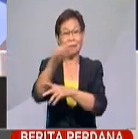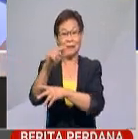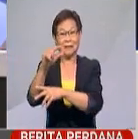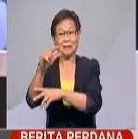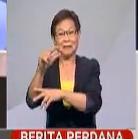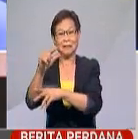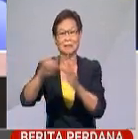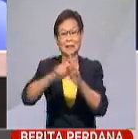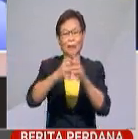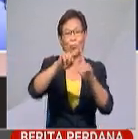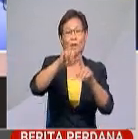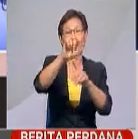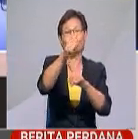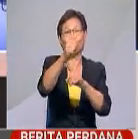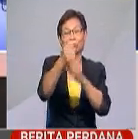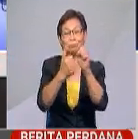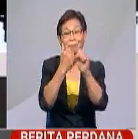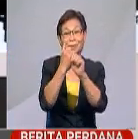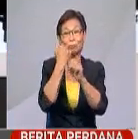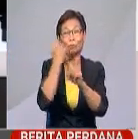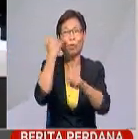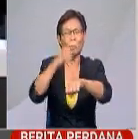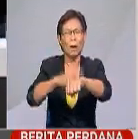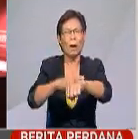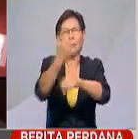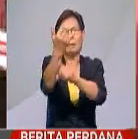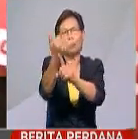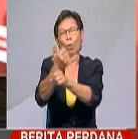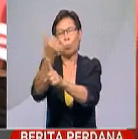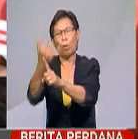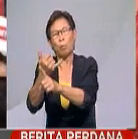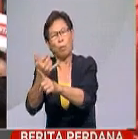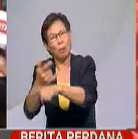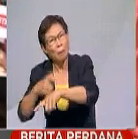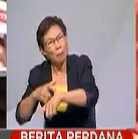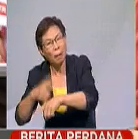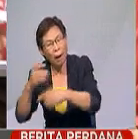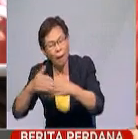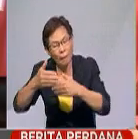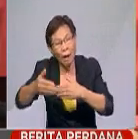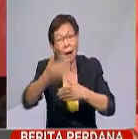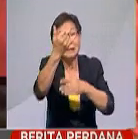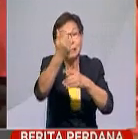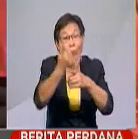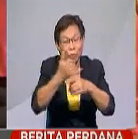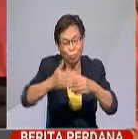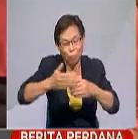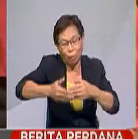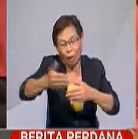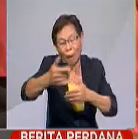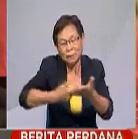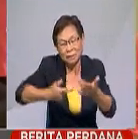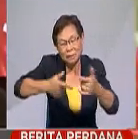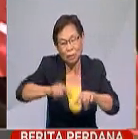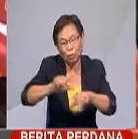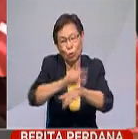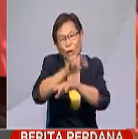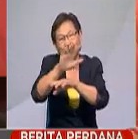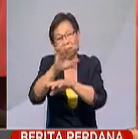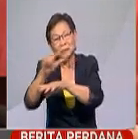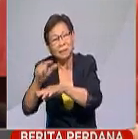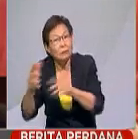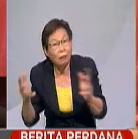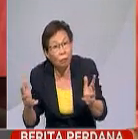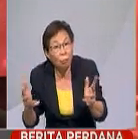bermula sejak Oktober tahun lalu dan ia memakan masa selama 6 bulan. Mungkin selepas tempoh itu, apakah yang akan terjadi dengan kes kegunaan selepas